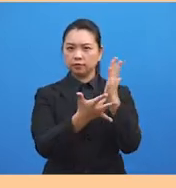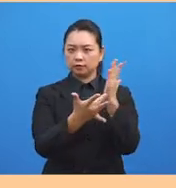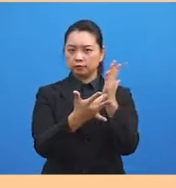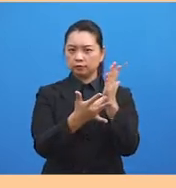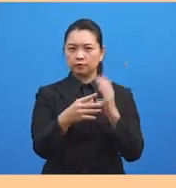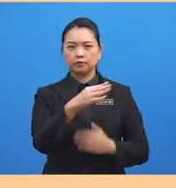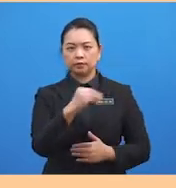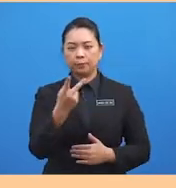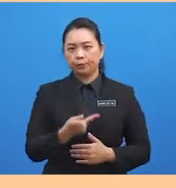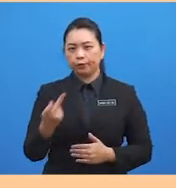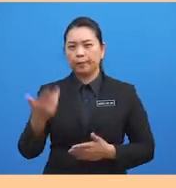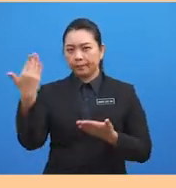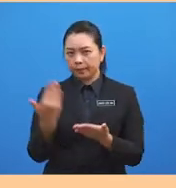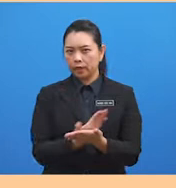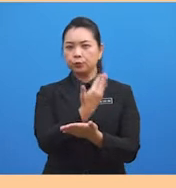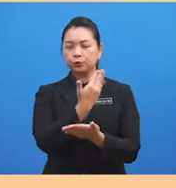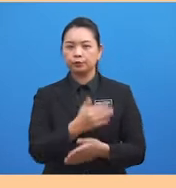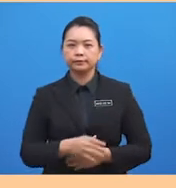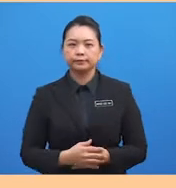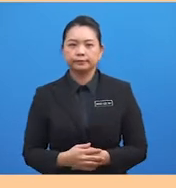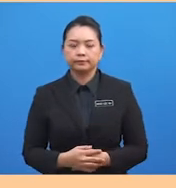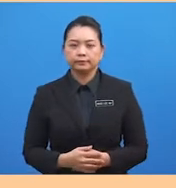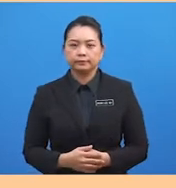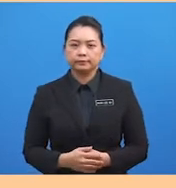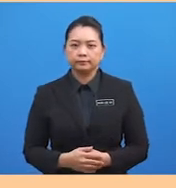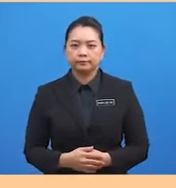mencipta teknologi dan produk baharu.